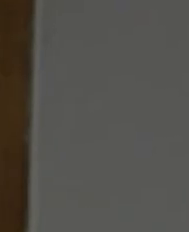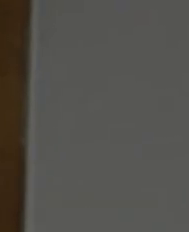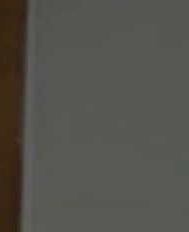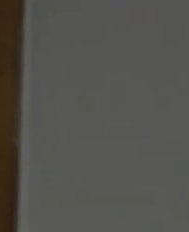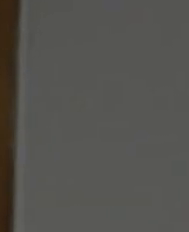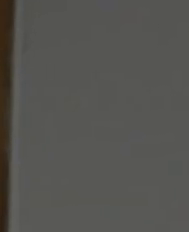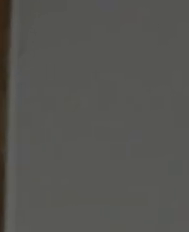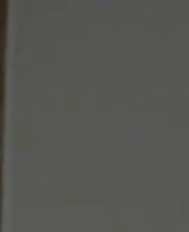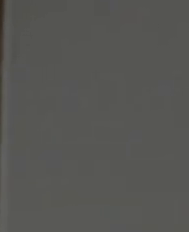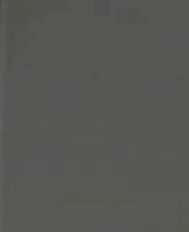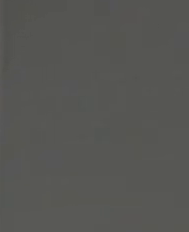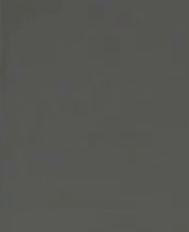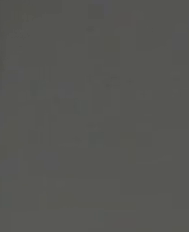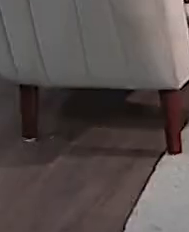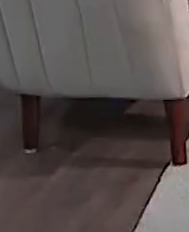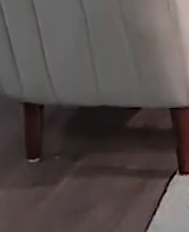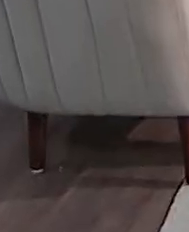وبيحسدوا فيا. ماشية